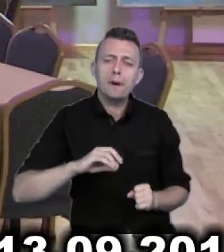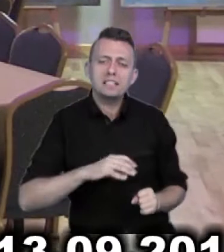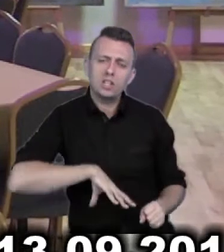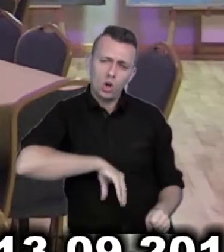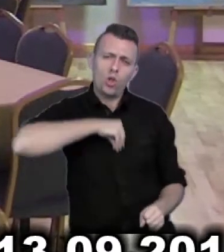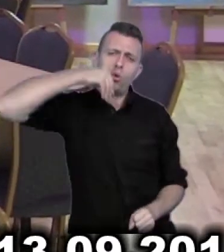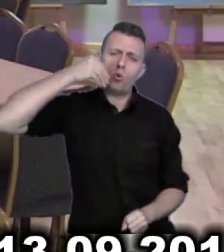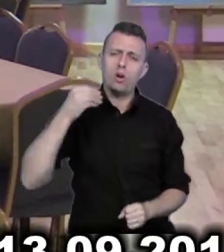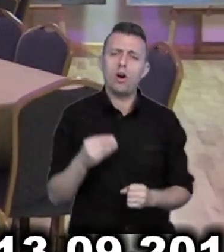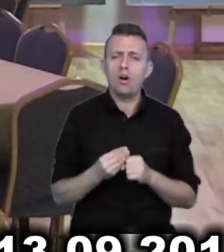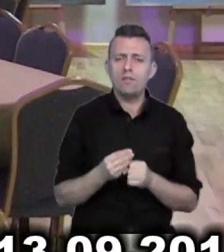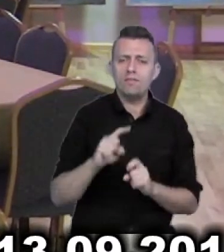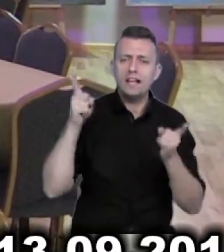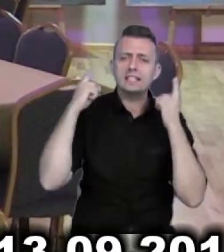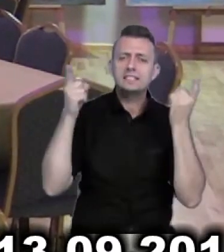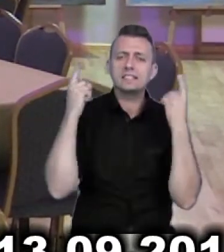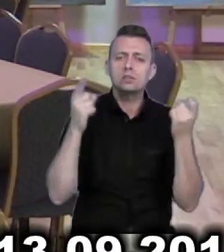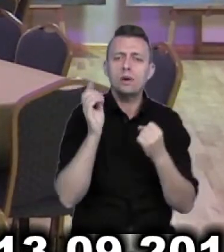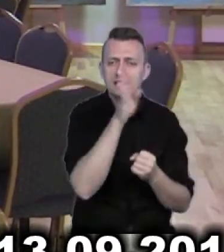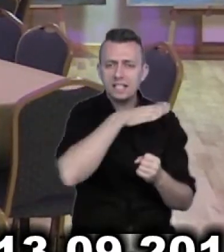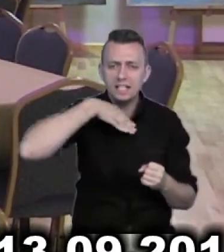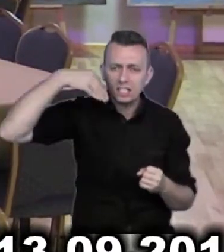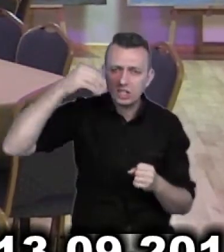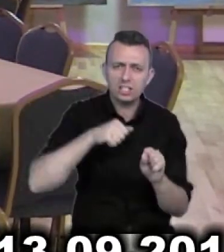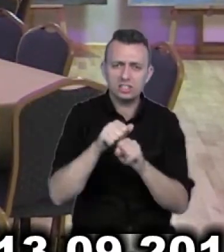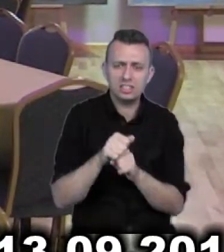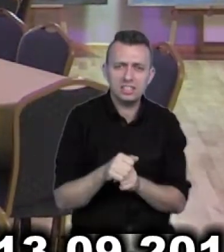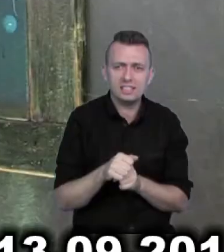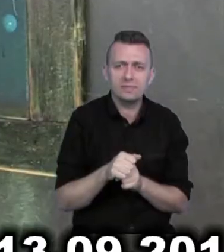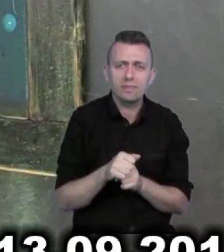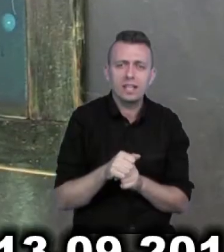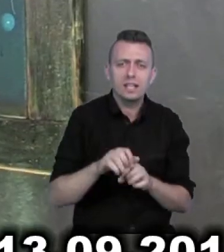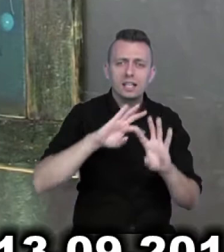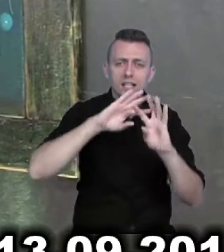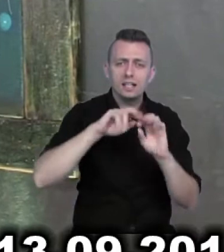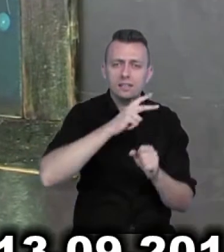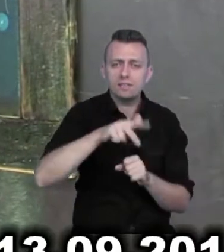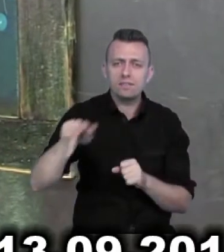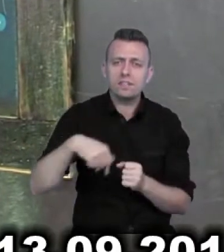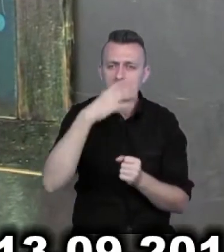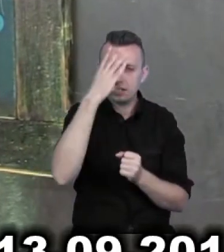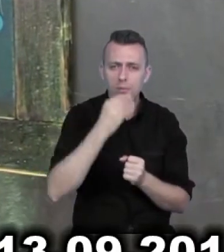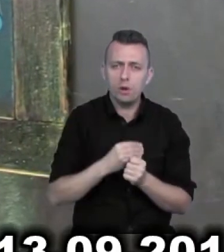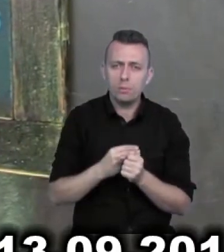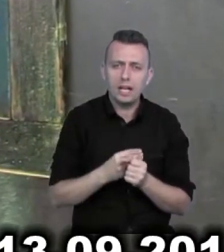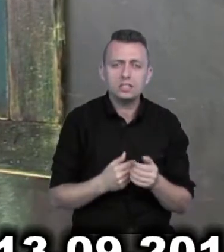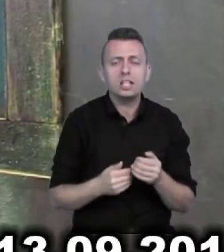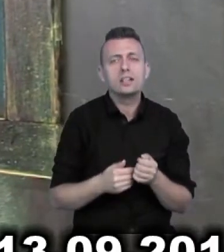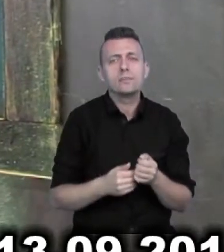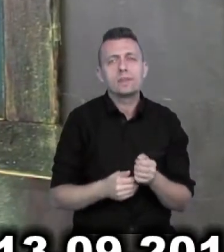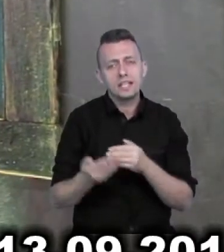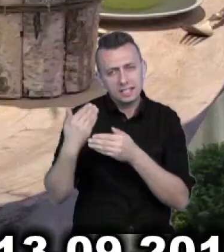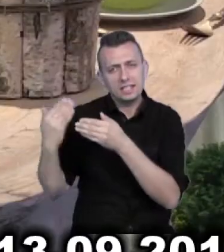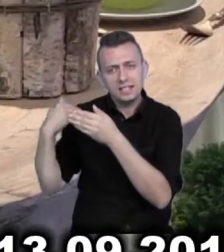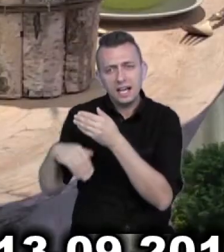Elementem spajającym jest księżyc, który pojawia się niemalże na wszystkich obrazach. Ma on bardzo istotne znaczenie. Niegdyś dyktował rytm życia ludzkiego